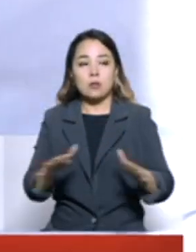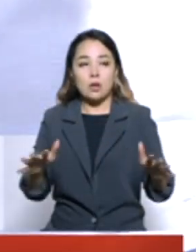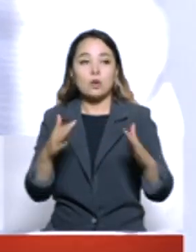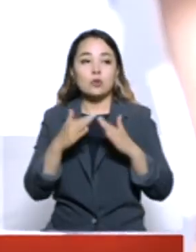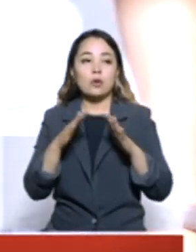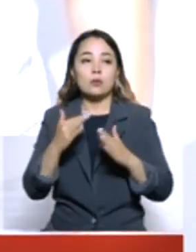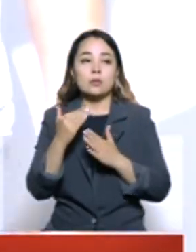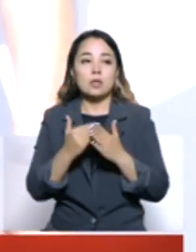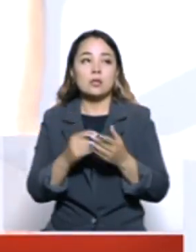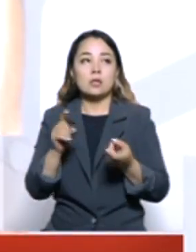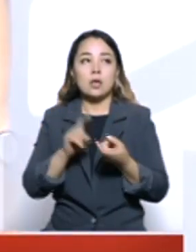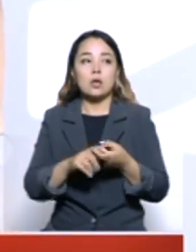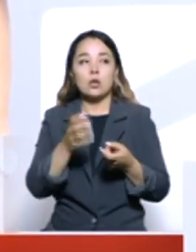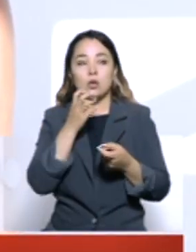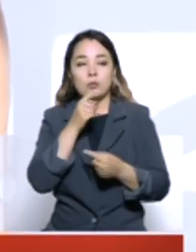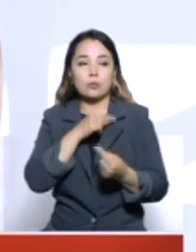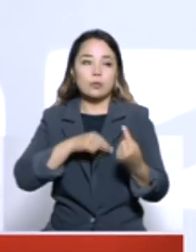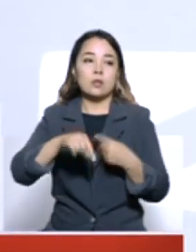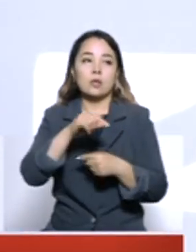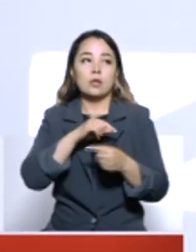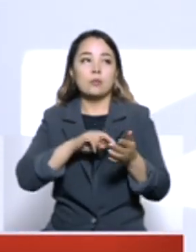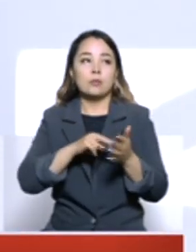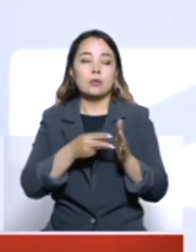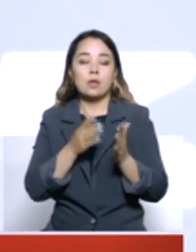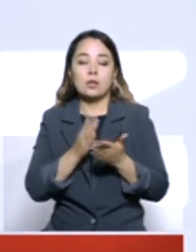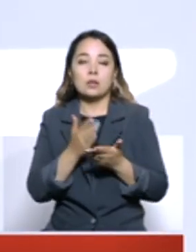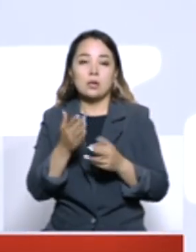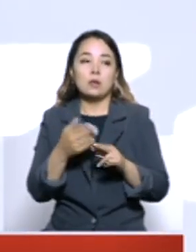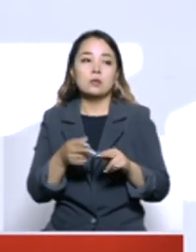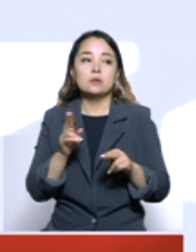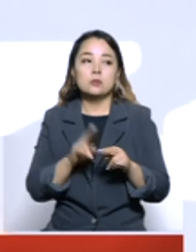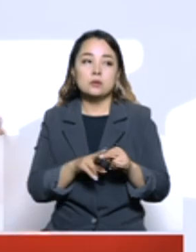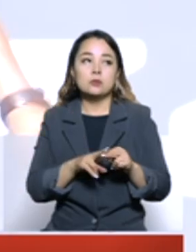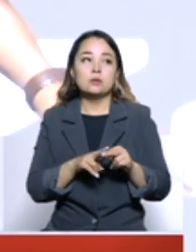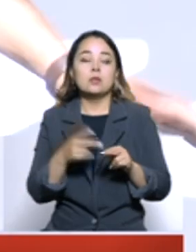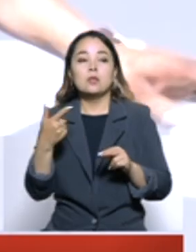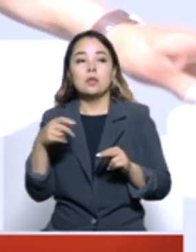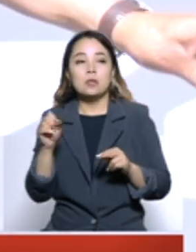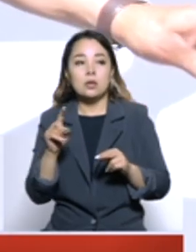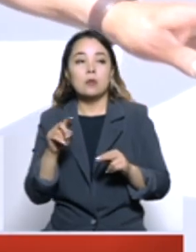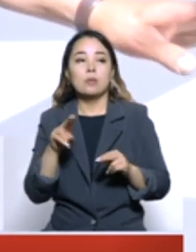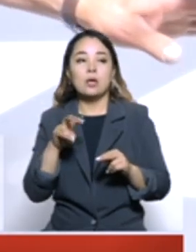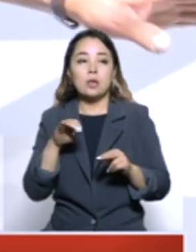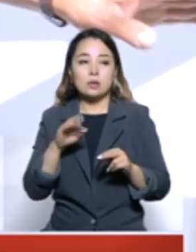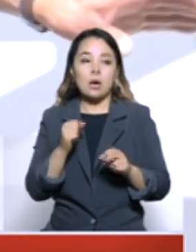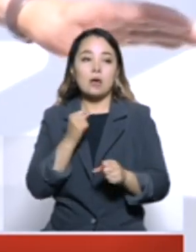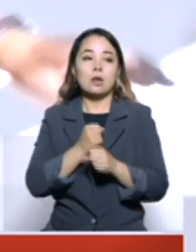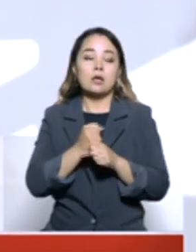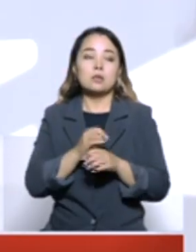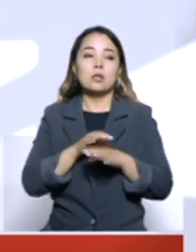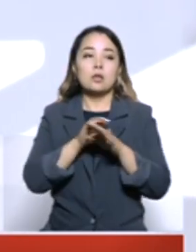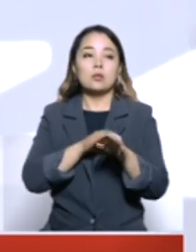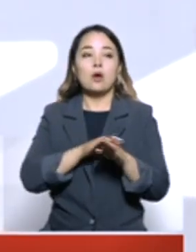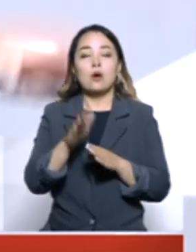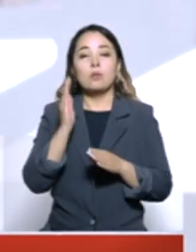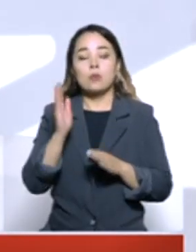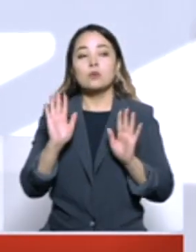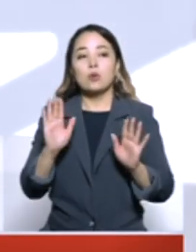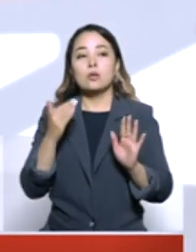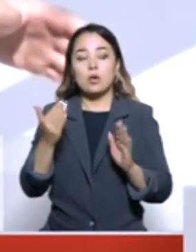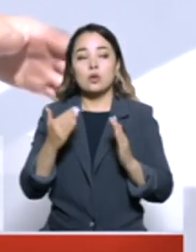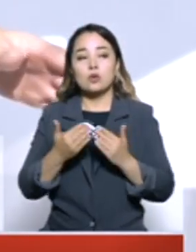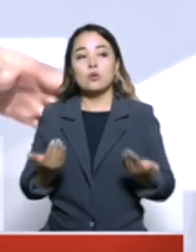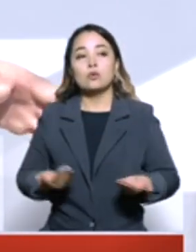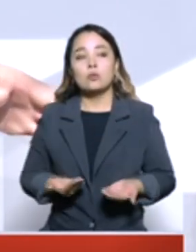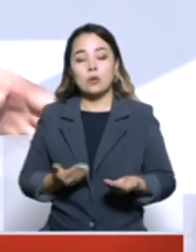үйдің системасы жылиды. Бұлмен ал газ плита бәрін қоямыз деп отыр. Только төсек орынмен